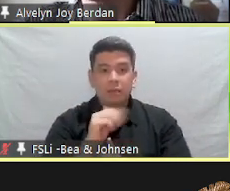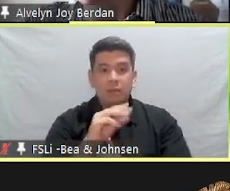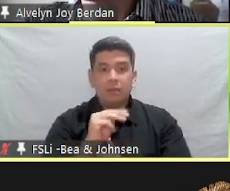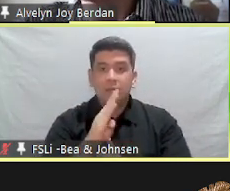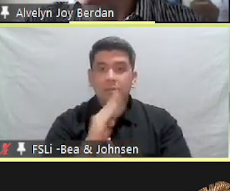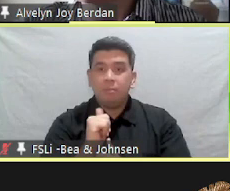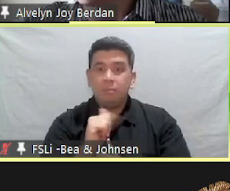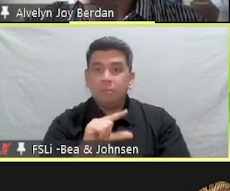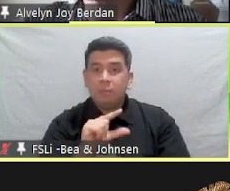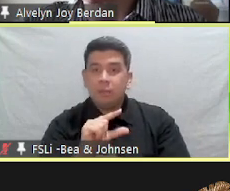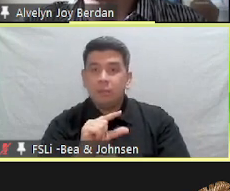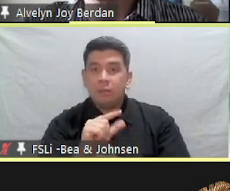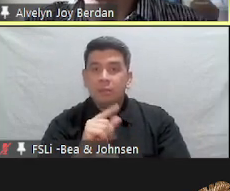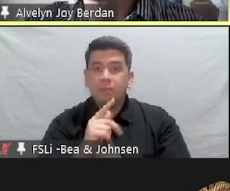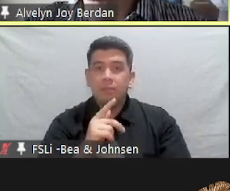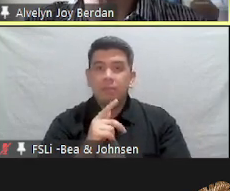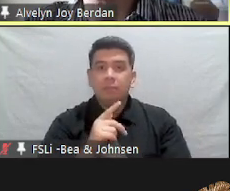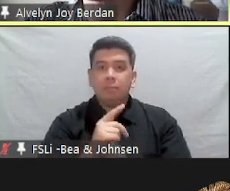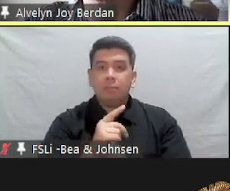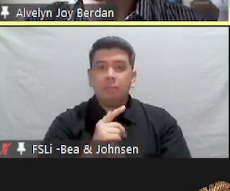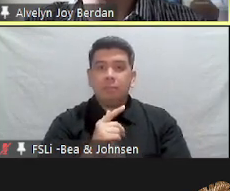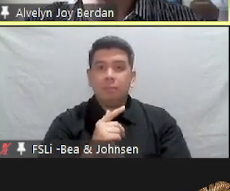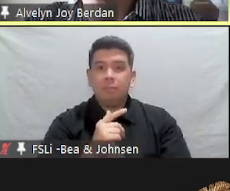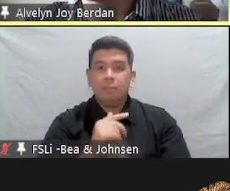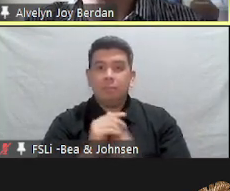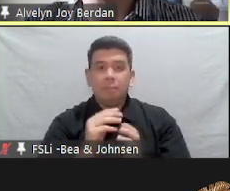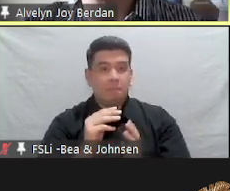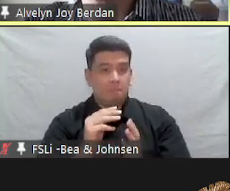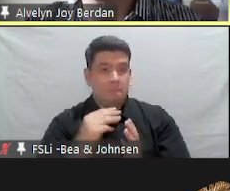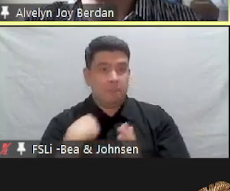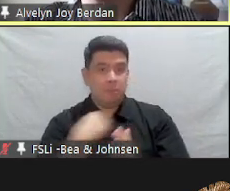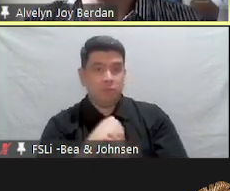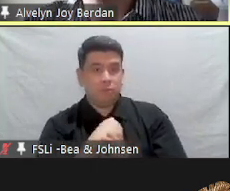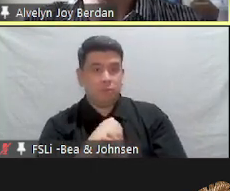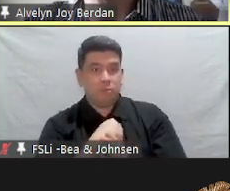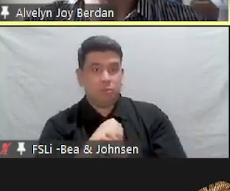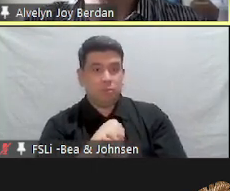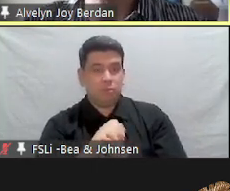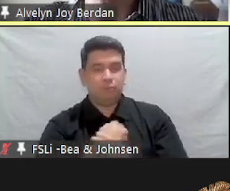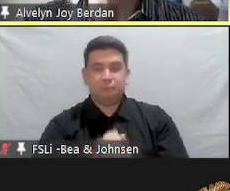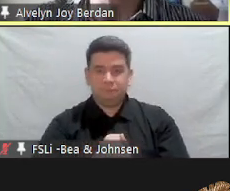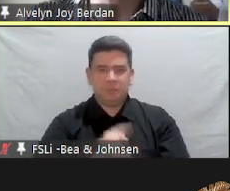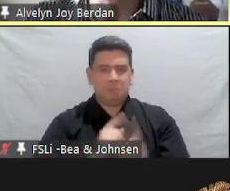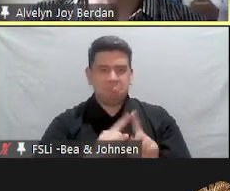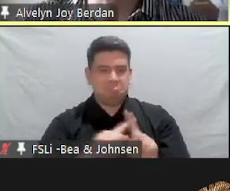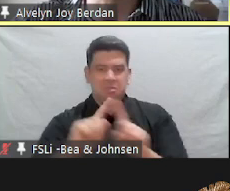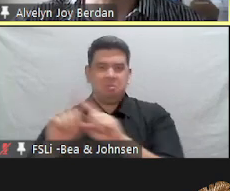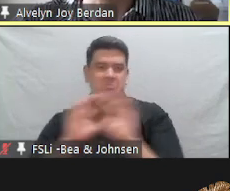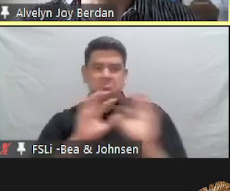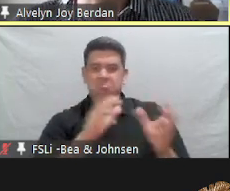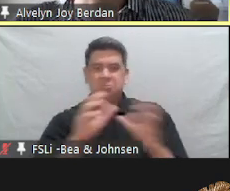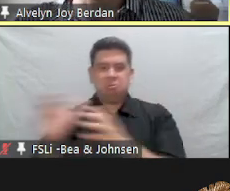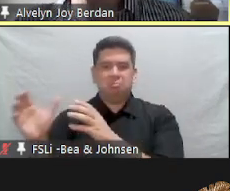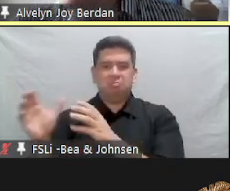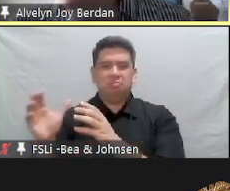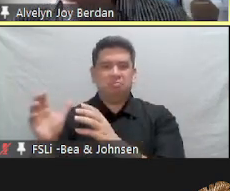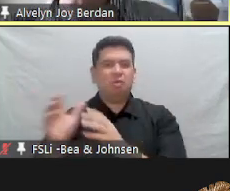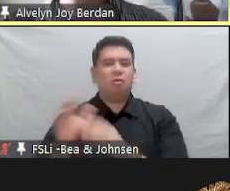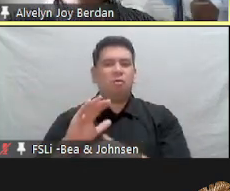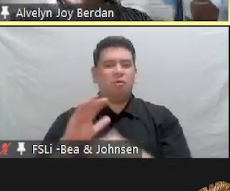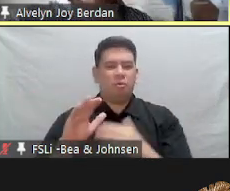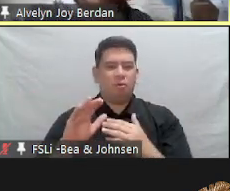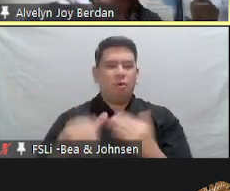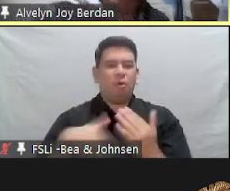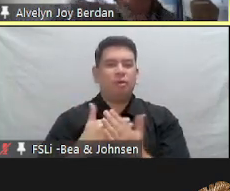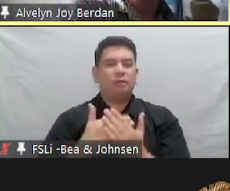Negros, Kidapawan at saka po yung mga kasamahan natin mula po sa Pioneer. So magandang umaga po sa ating lahat. Salamat!